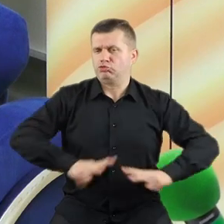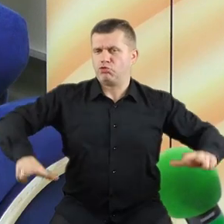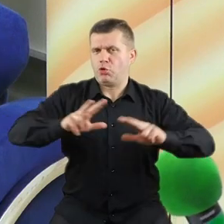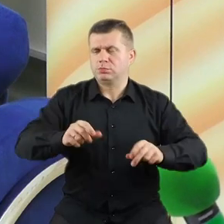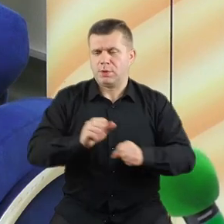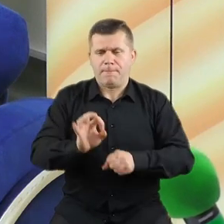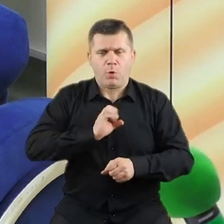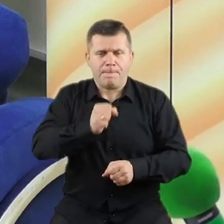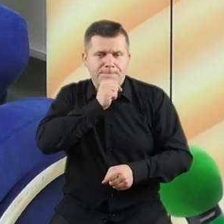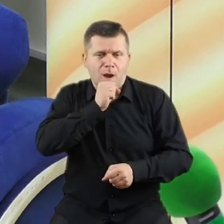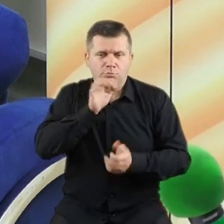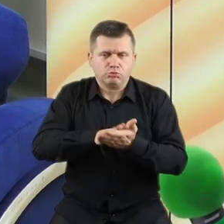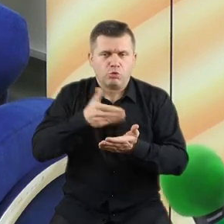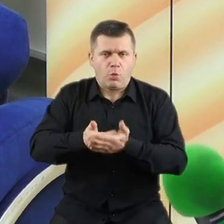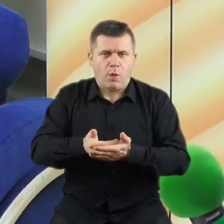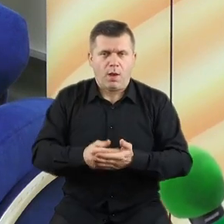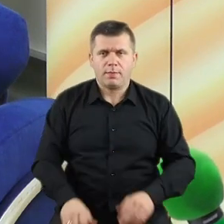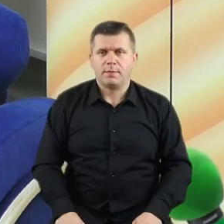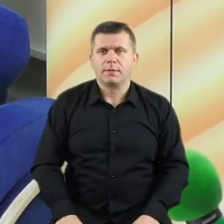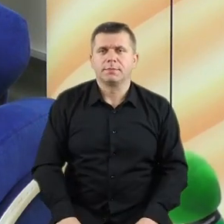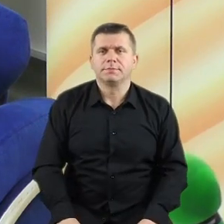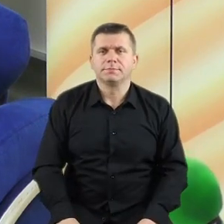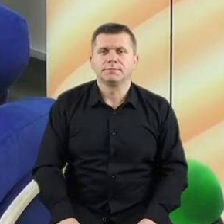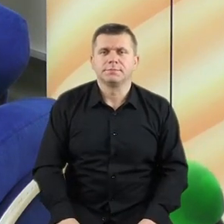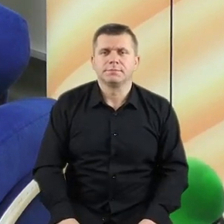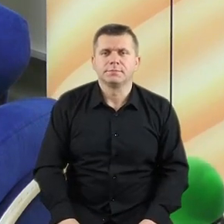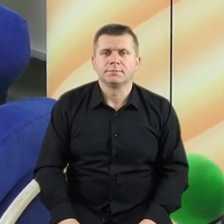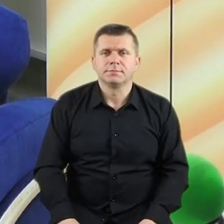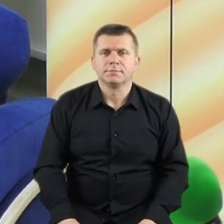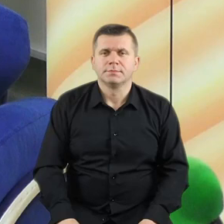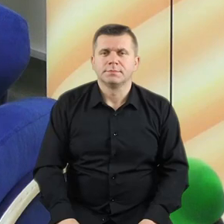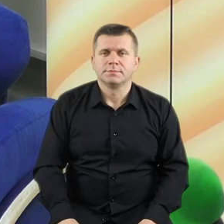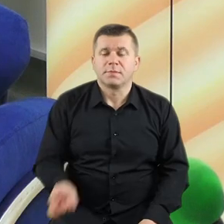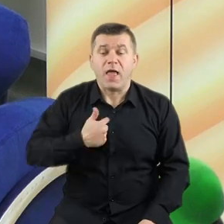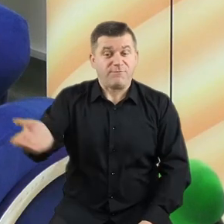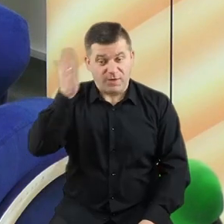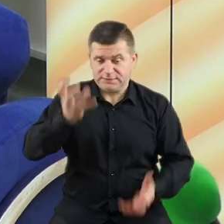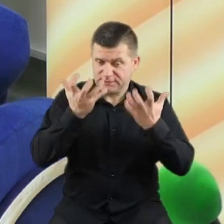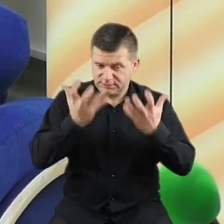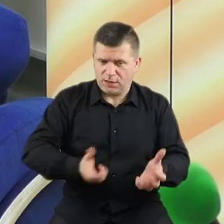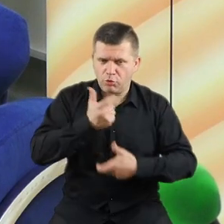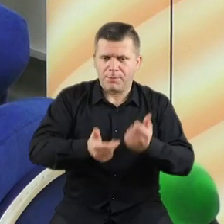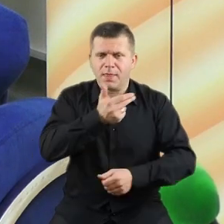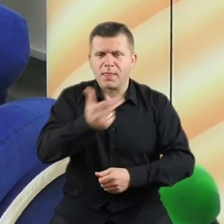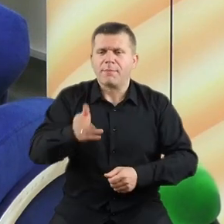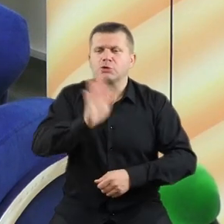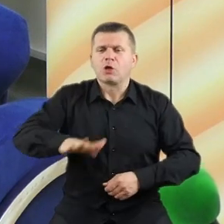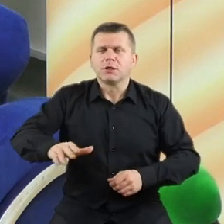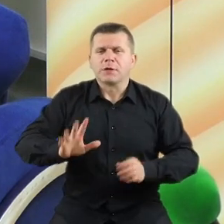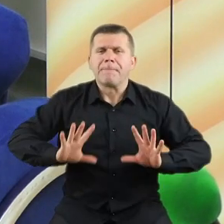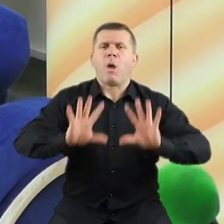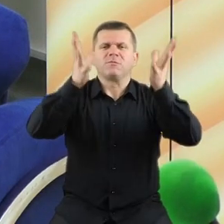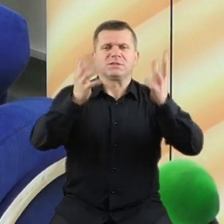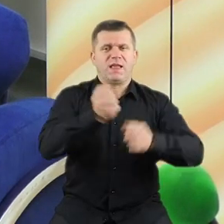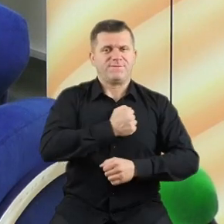czego przykładem jest tutaj moja babcia. I to jest tak, że w końcu, wiesz, wiedziałam na przykład, że chcę robić o dzieciach Powstania